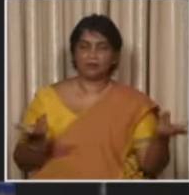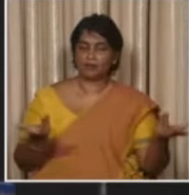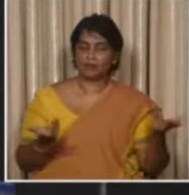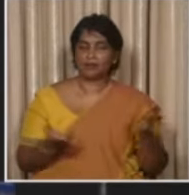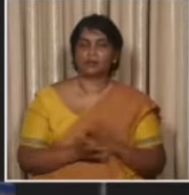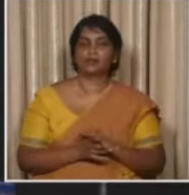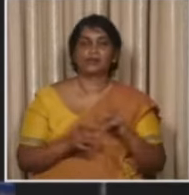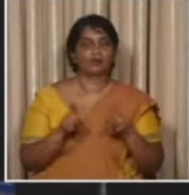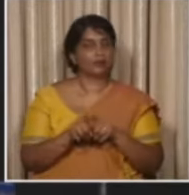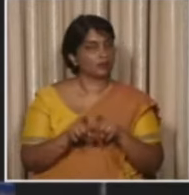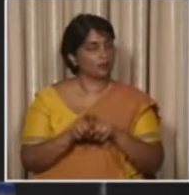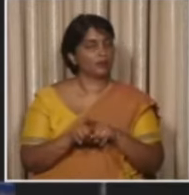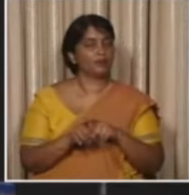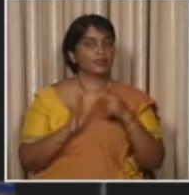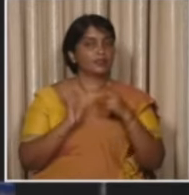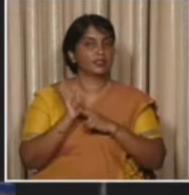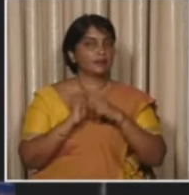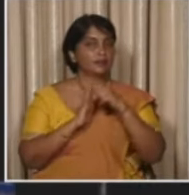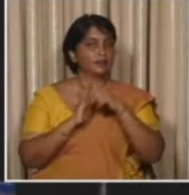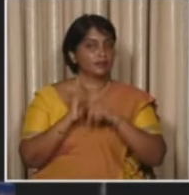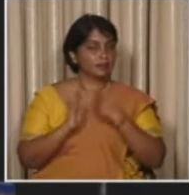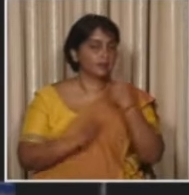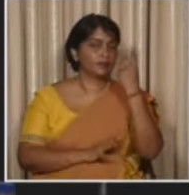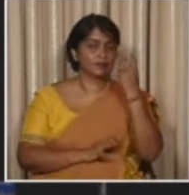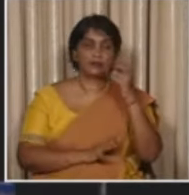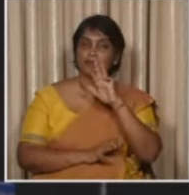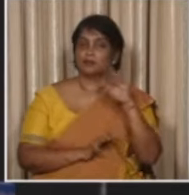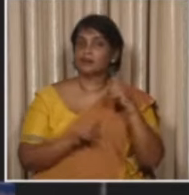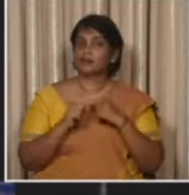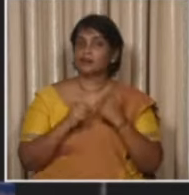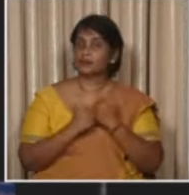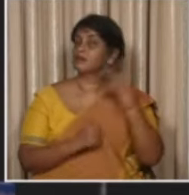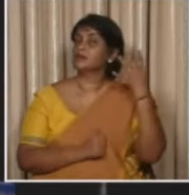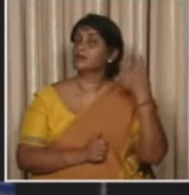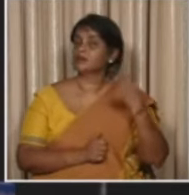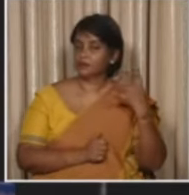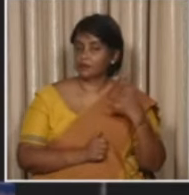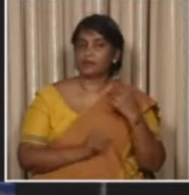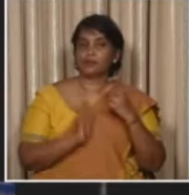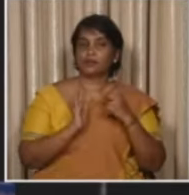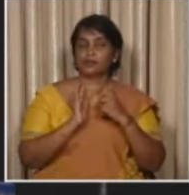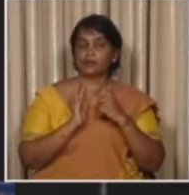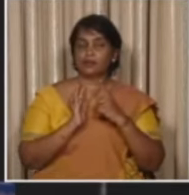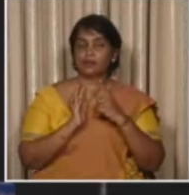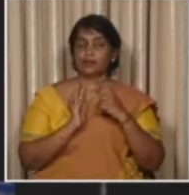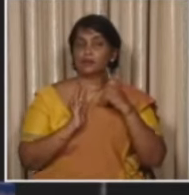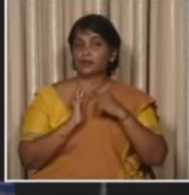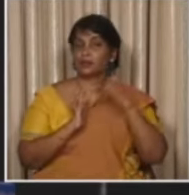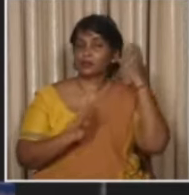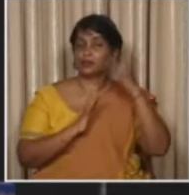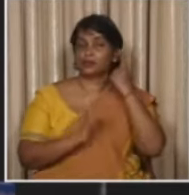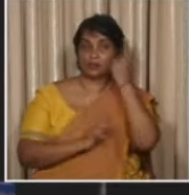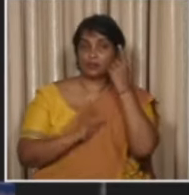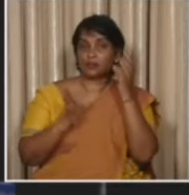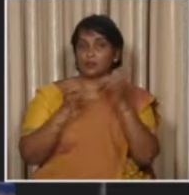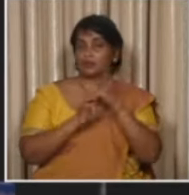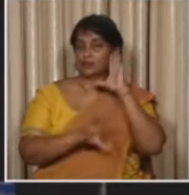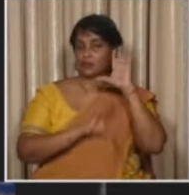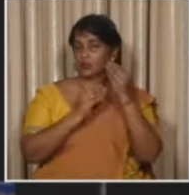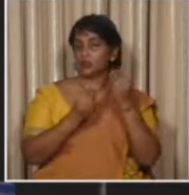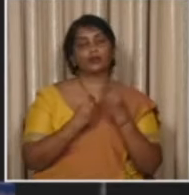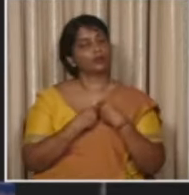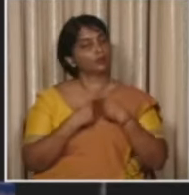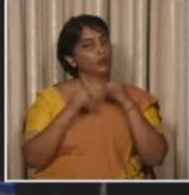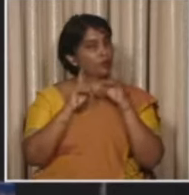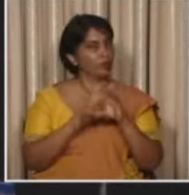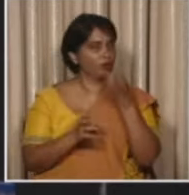ඒ වගේම නිලන්ත ජයවර්ධන 2019 අප්‍රේල් 4 වෙනිදා ජාත්‍යන්තර බුද්ධි සේවයකින් තොරතුරක් එනවා මෙන්න මෙහෙම